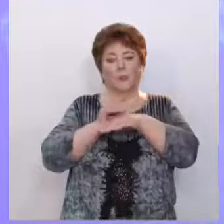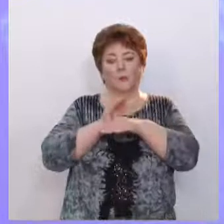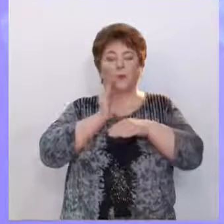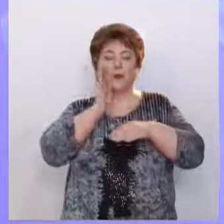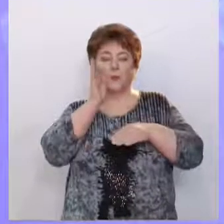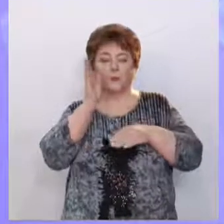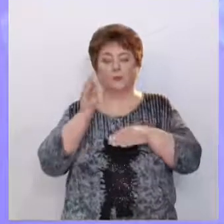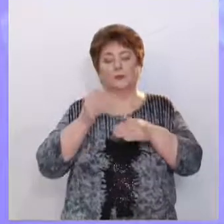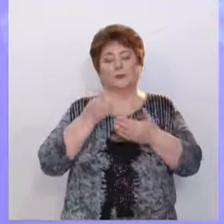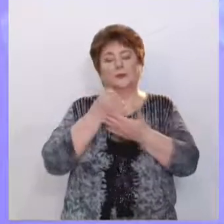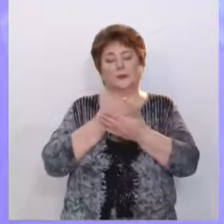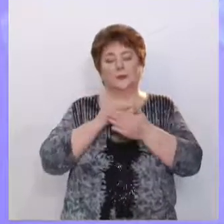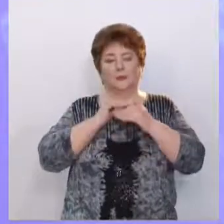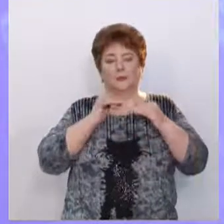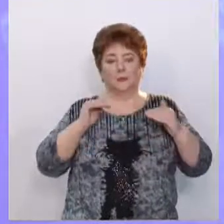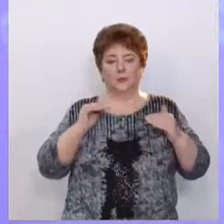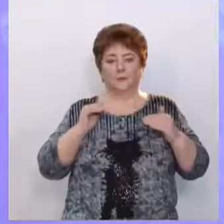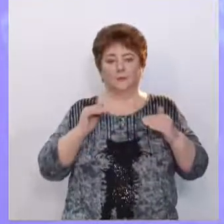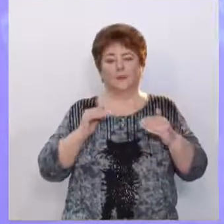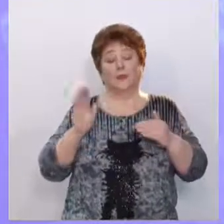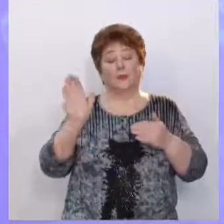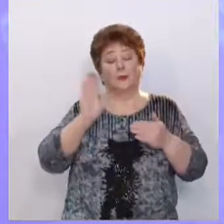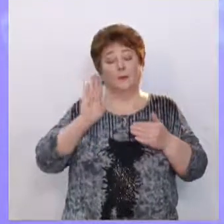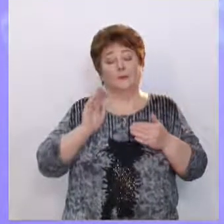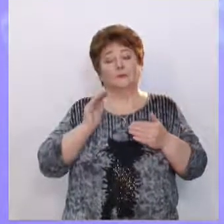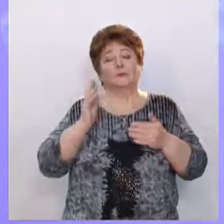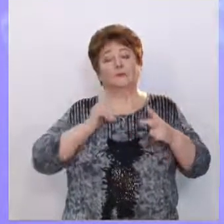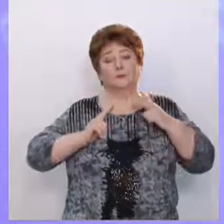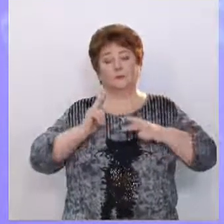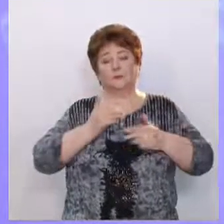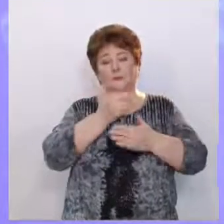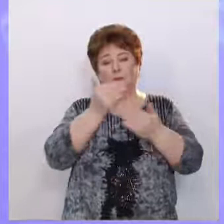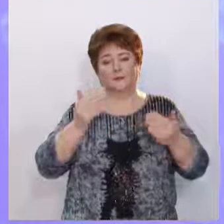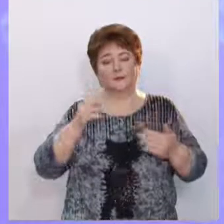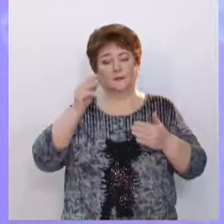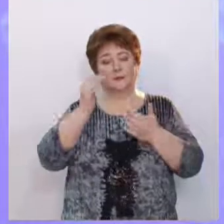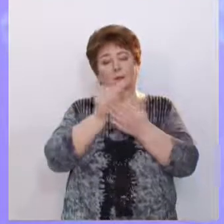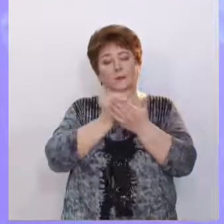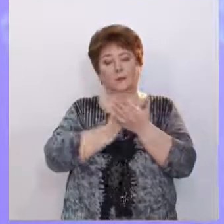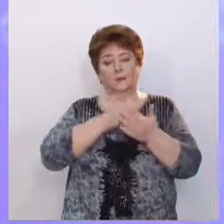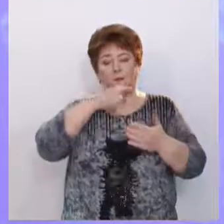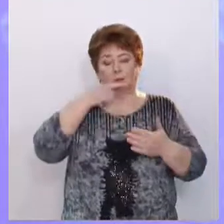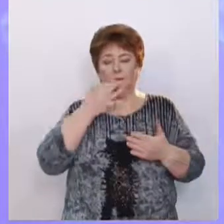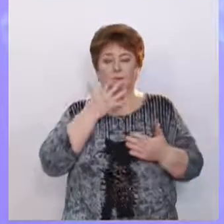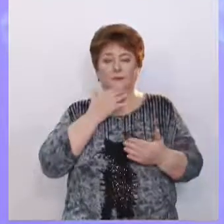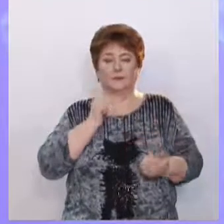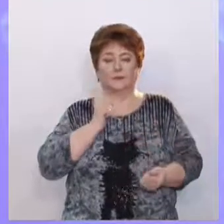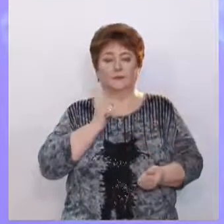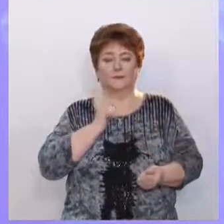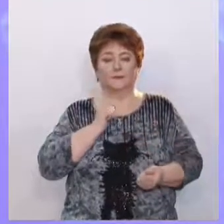Доброе утро, дорогие ребята! Я приветствую вас на уроке русского